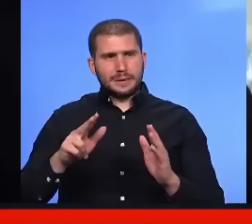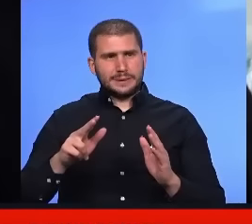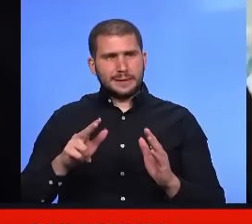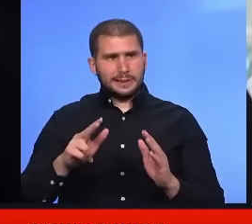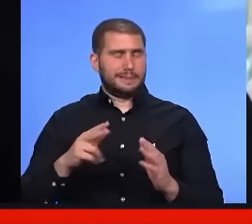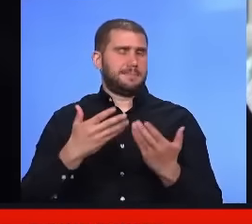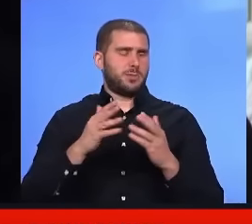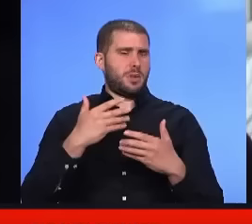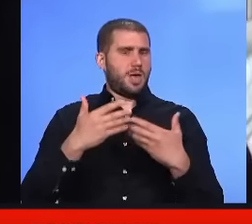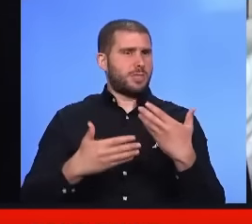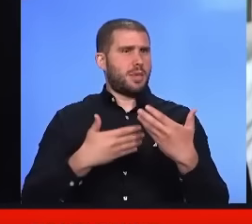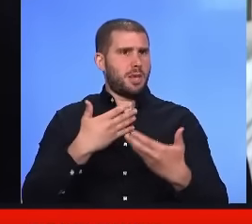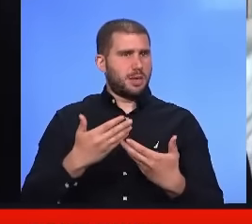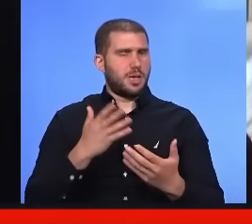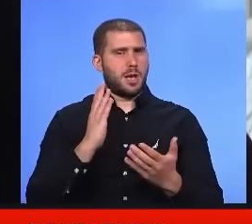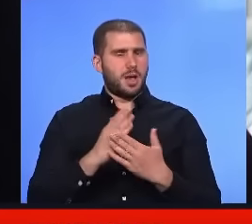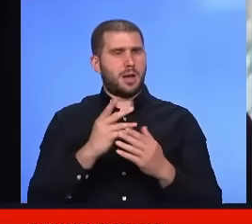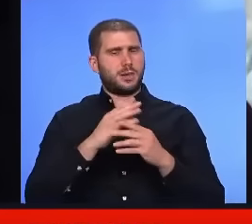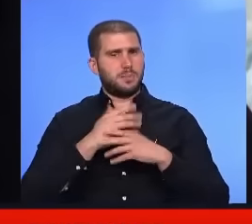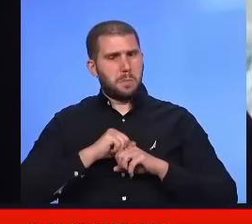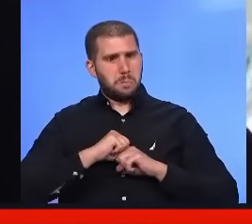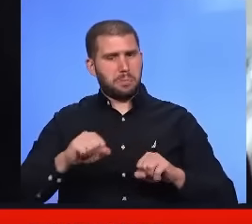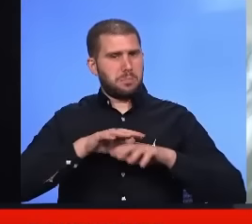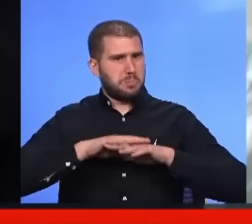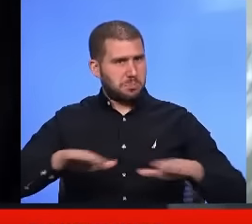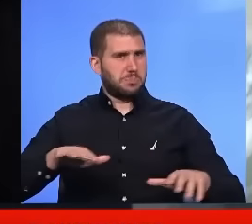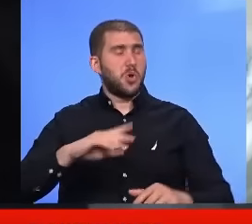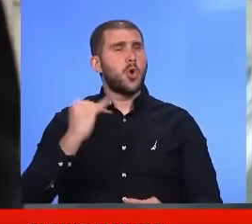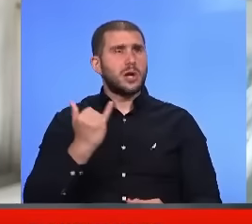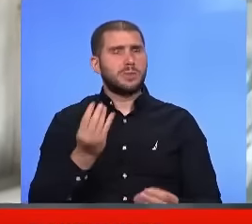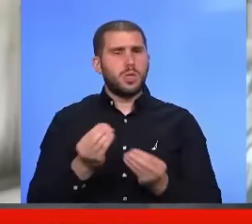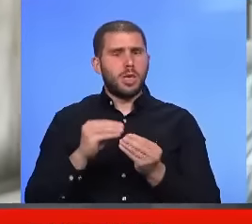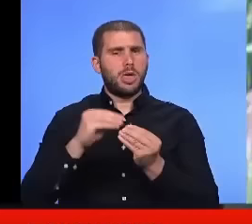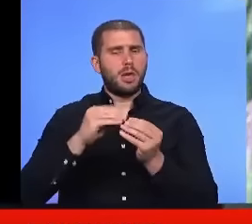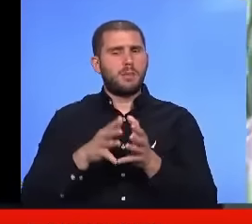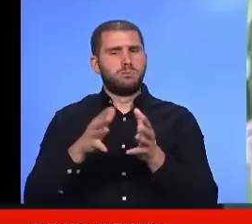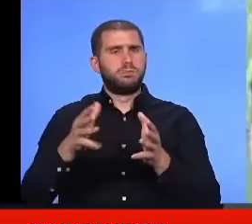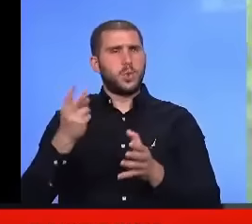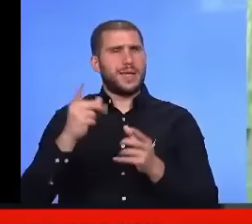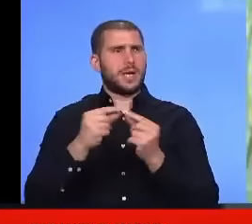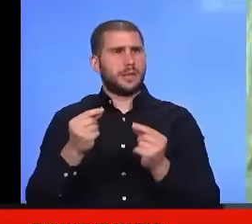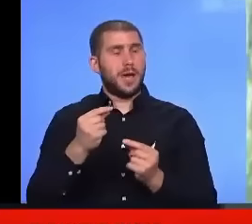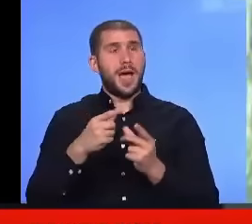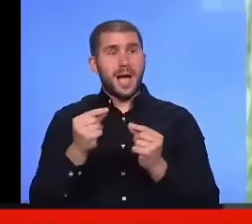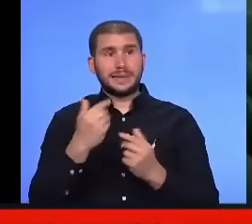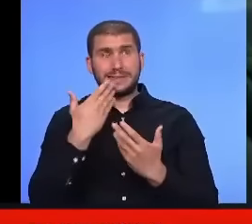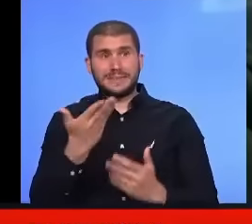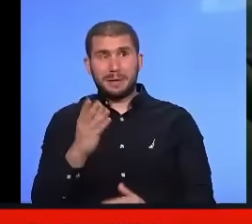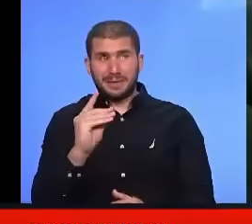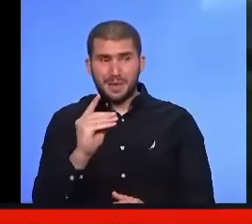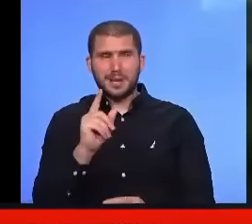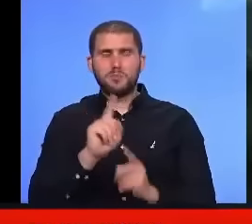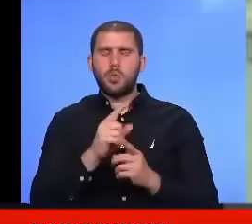ב-2018. פתחו כזה לאט לאט, עד שזה השתחרר. כל הזמן הגדלנו את הנפח עם עזה. עזה, סיפר לנו דני,